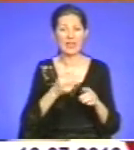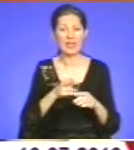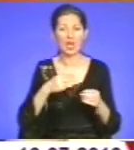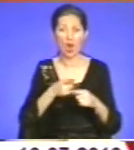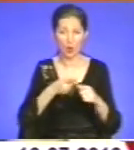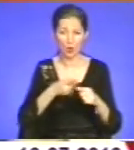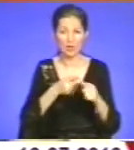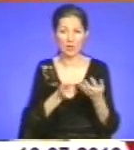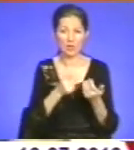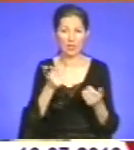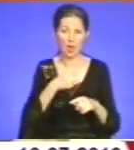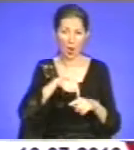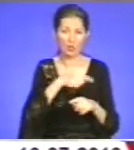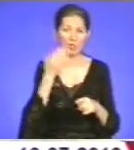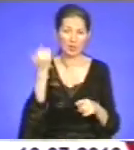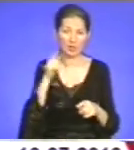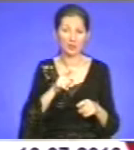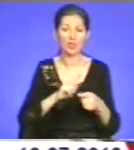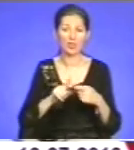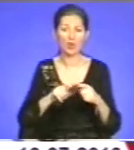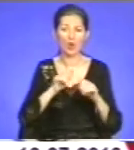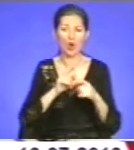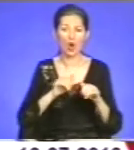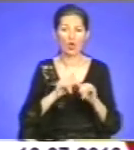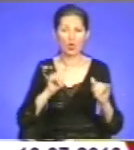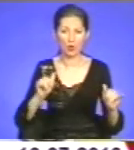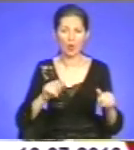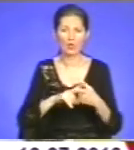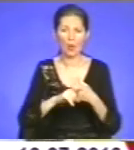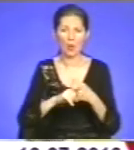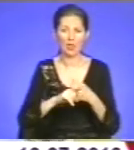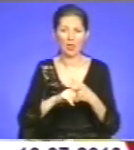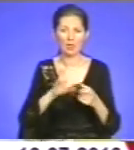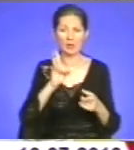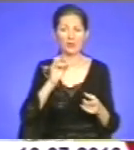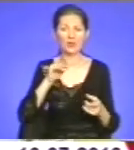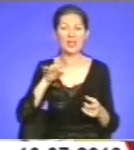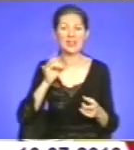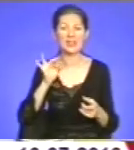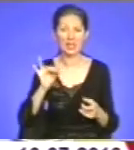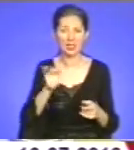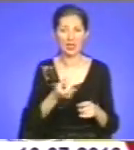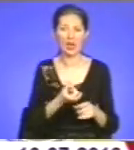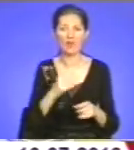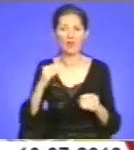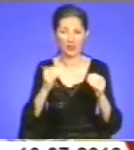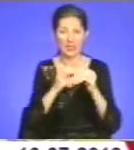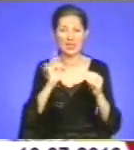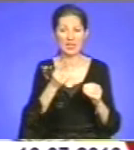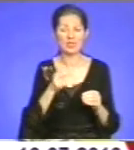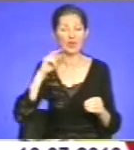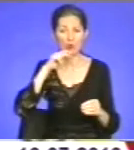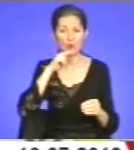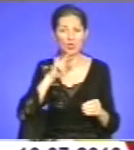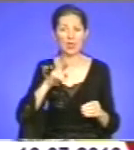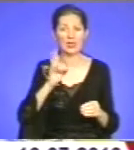швидко розмножуються бактерії. Нітрити в 10 раз отруйніші, як нітрати. Так що ці пошкоджені продукти, я б не